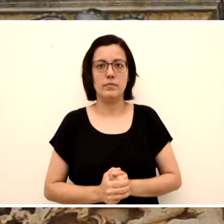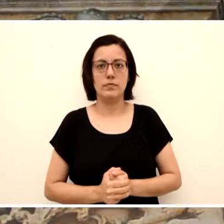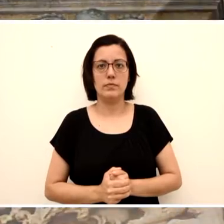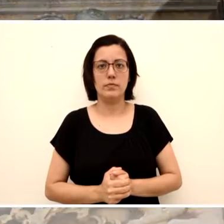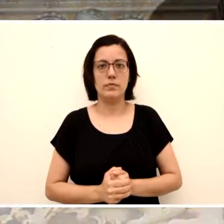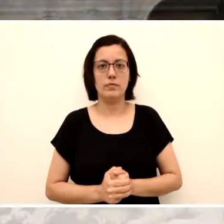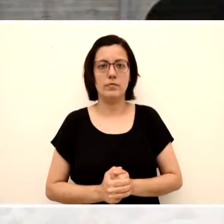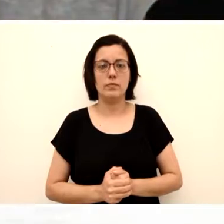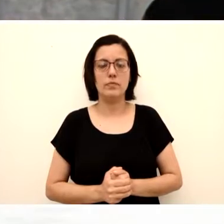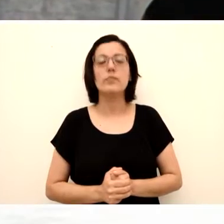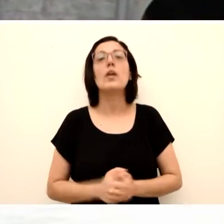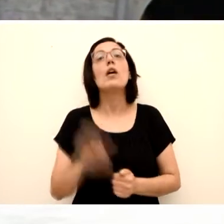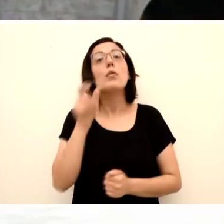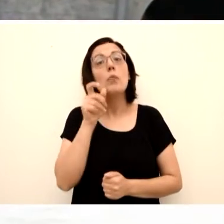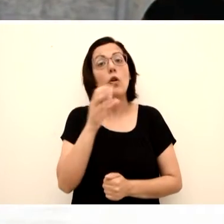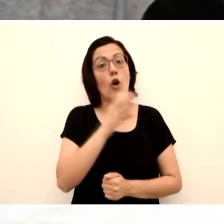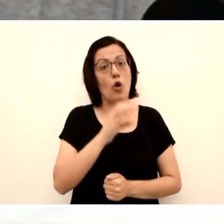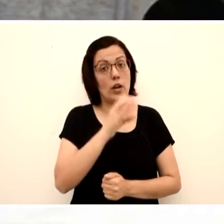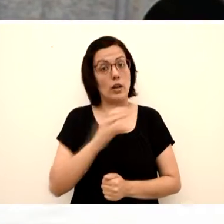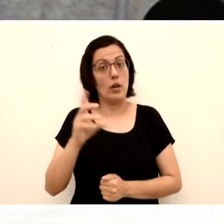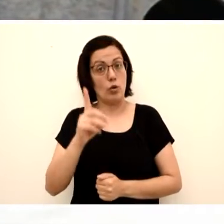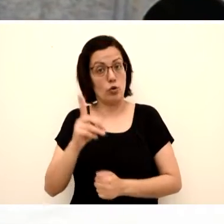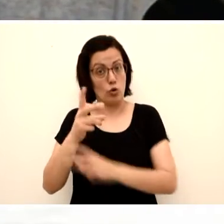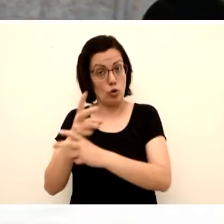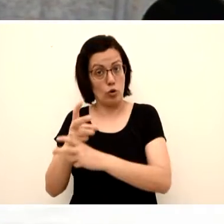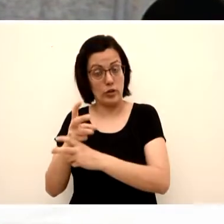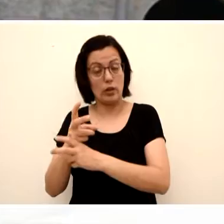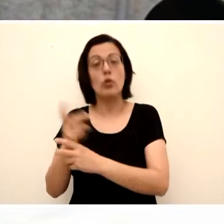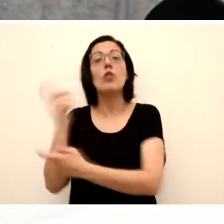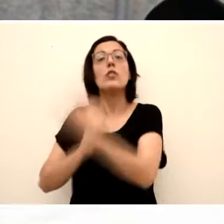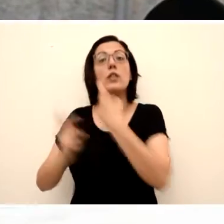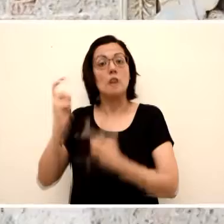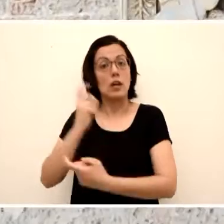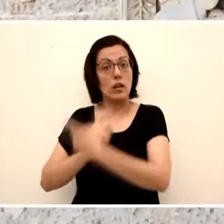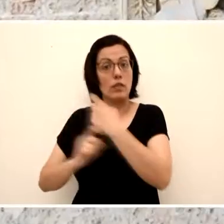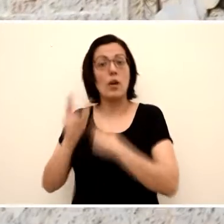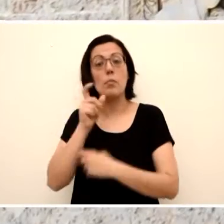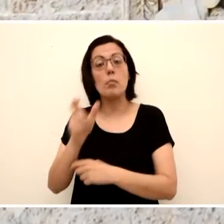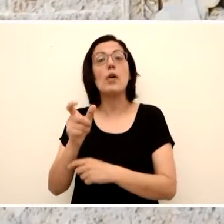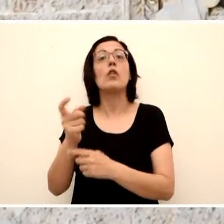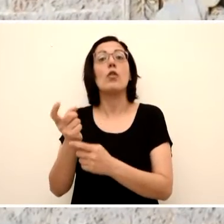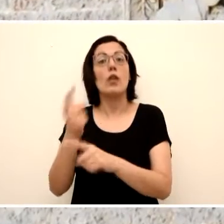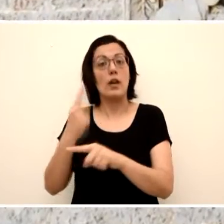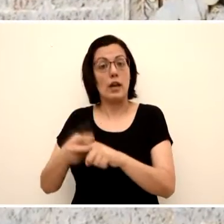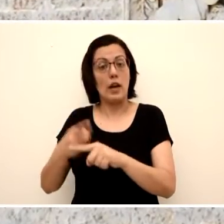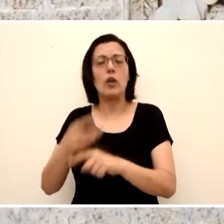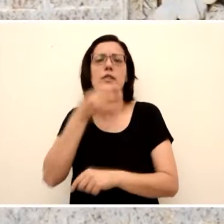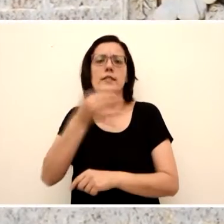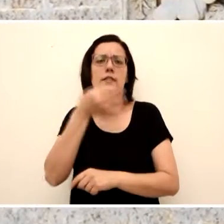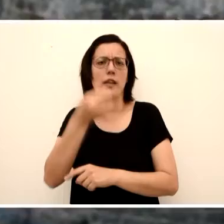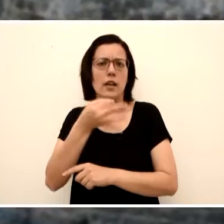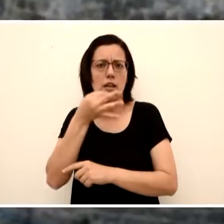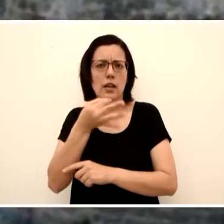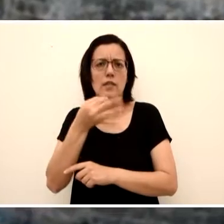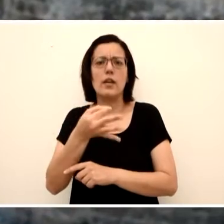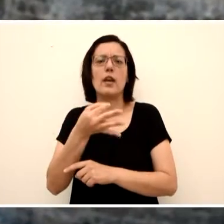La denominazione Corigliano d'Otranto in greco o coriana deriva dal greco cora, che significa terra, campagna, podera. Corigliano è stato